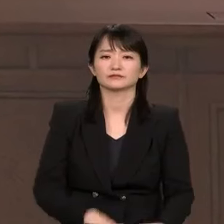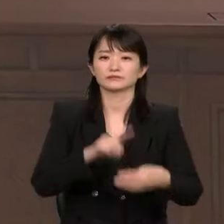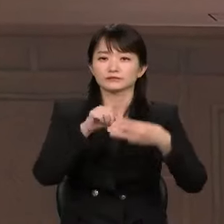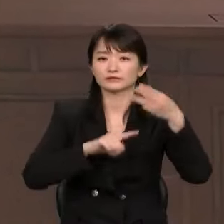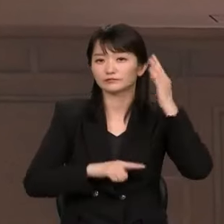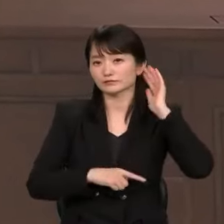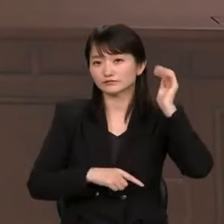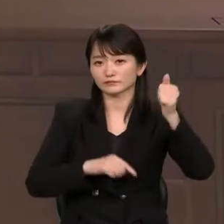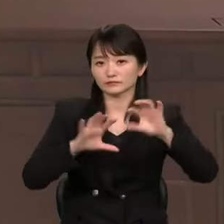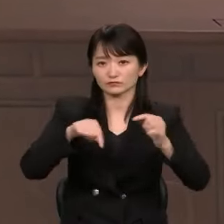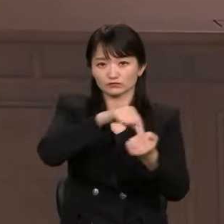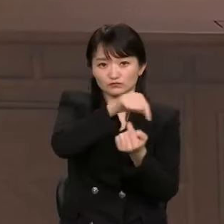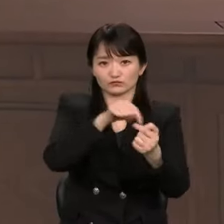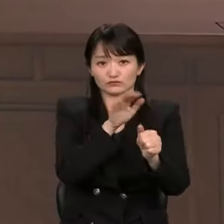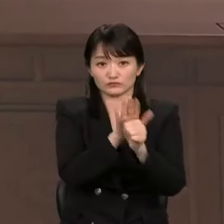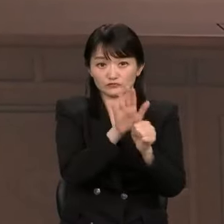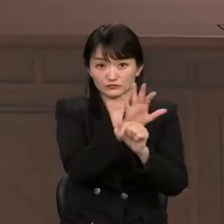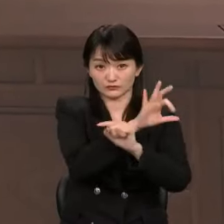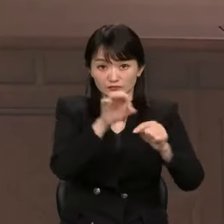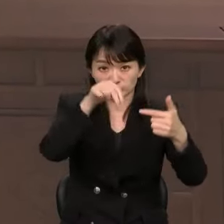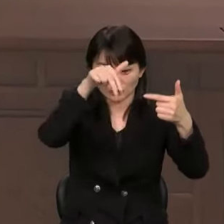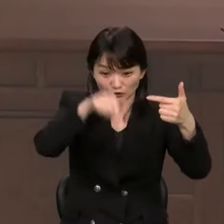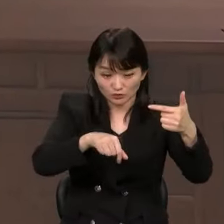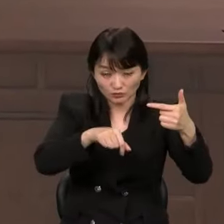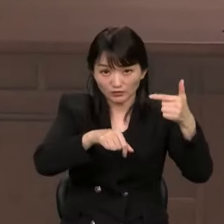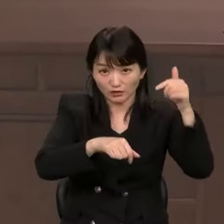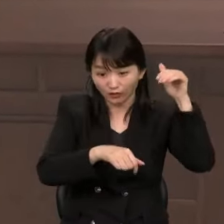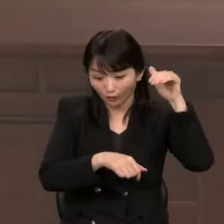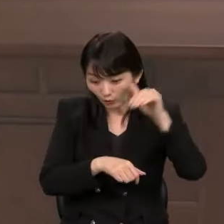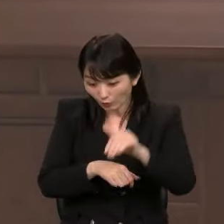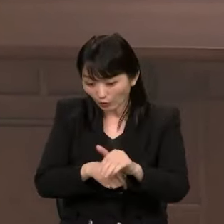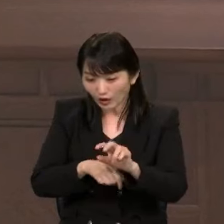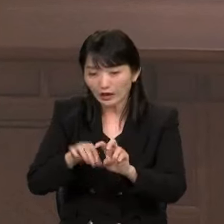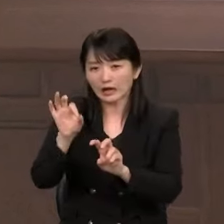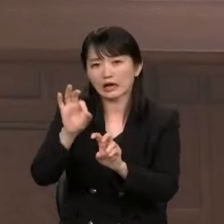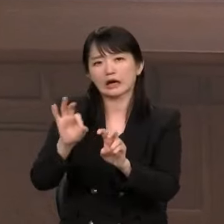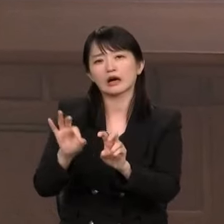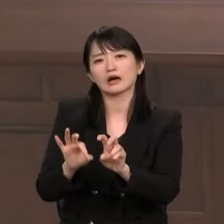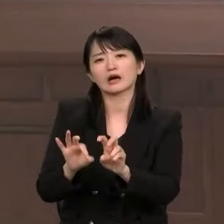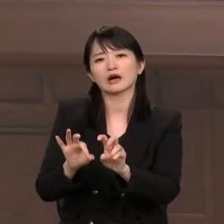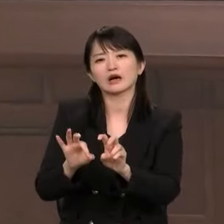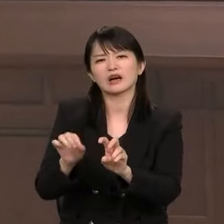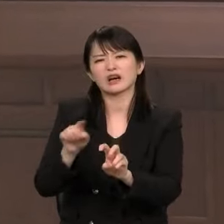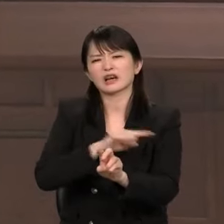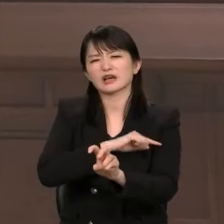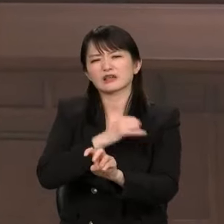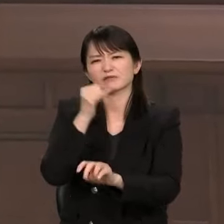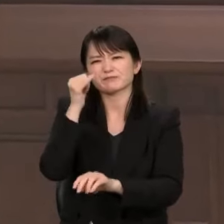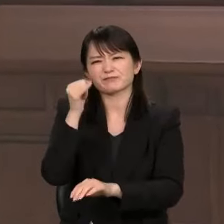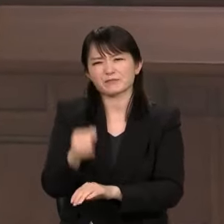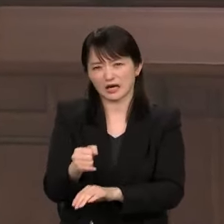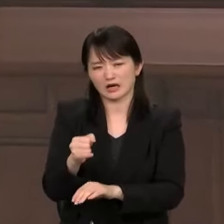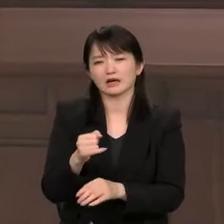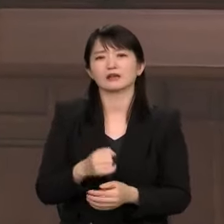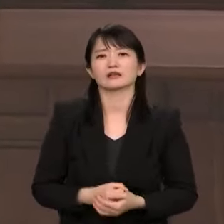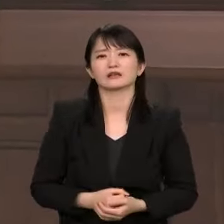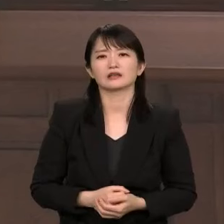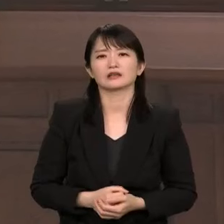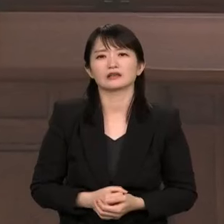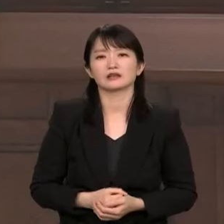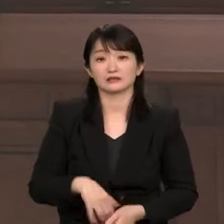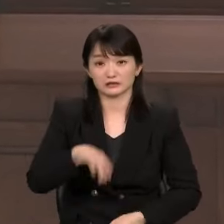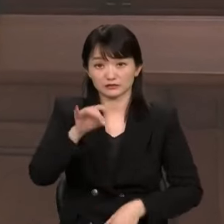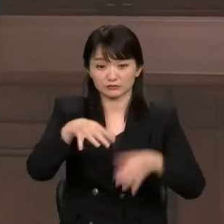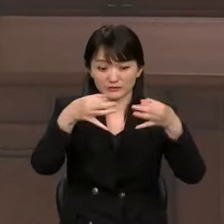윤석열 대통령 국정 지지율이 6주 만에 다시 20%로 떨어지면서 최저치를 또 기록했는데,